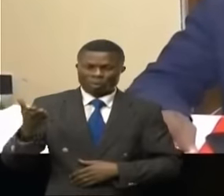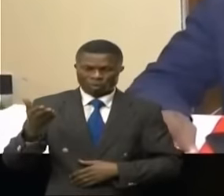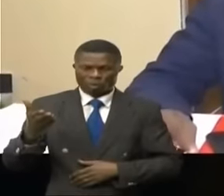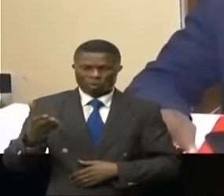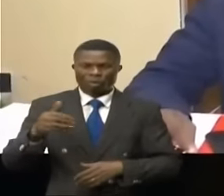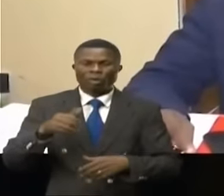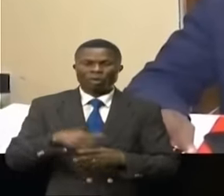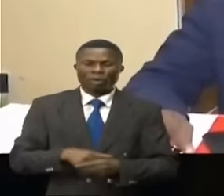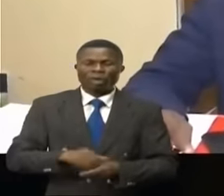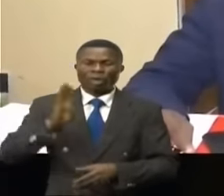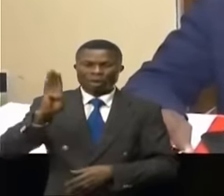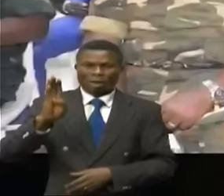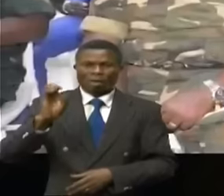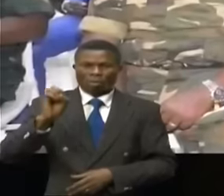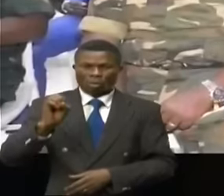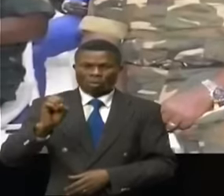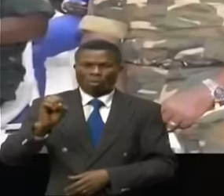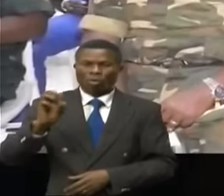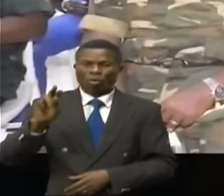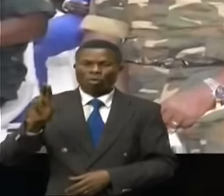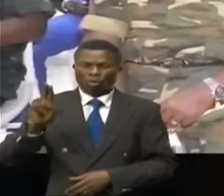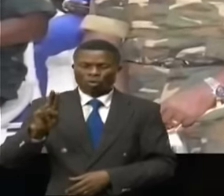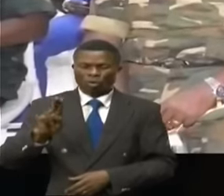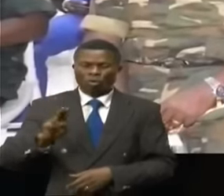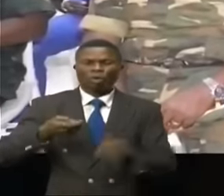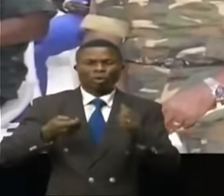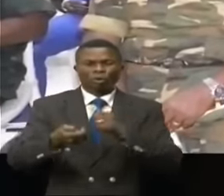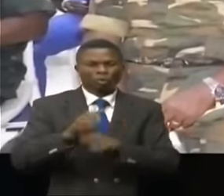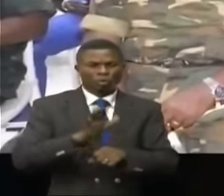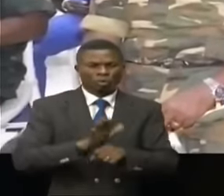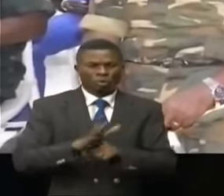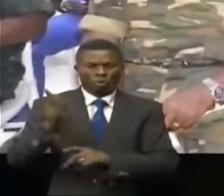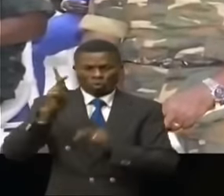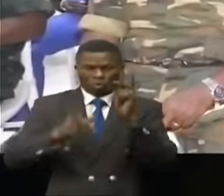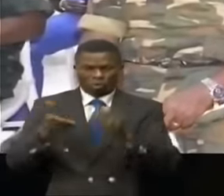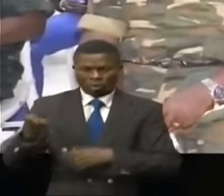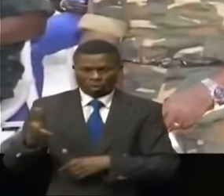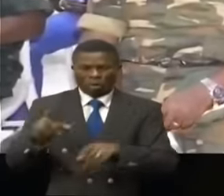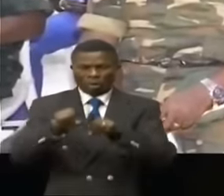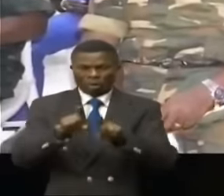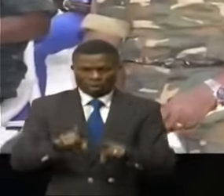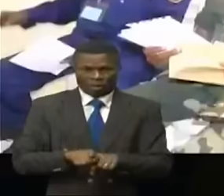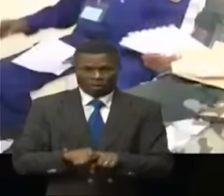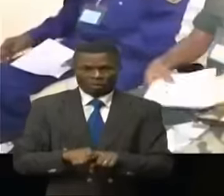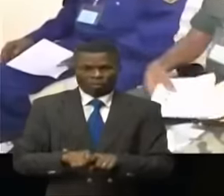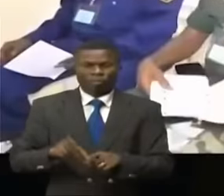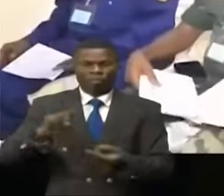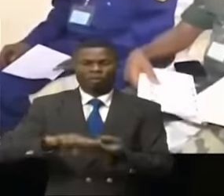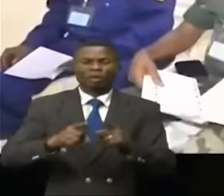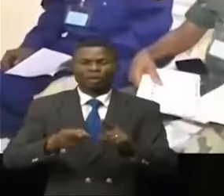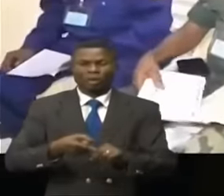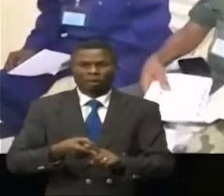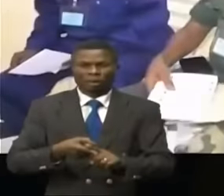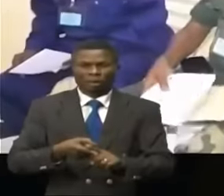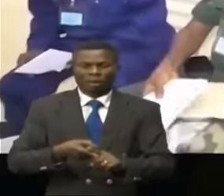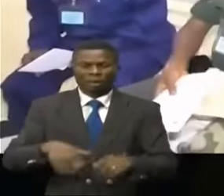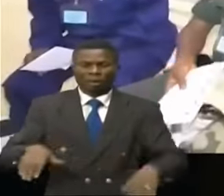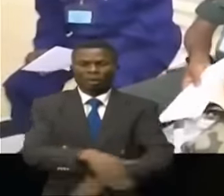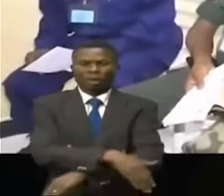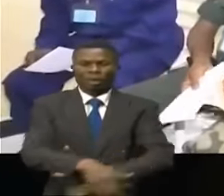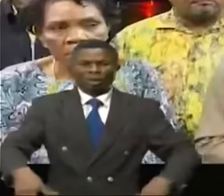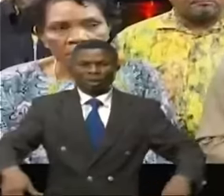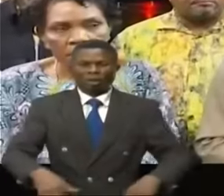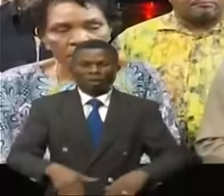moraux qui continuent à causer des problèmes. Et même en fait de la relation avec la frontière